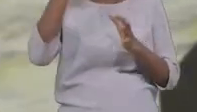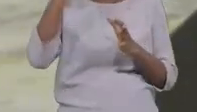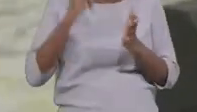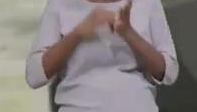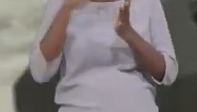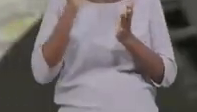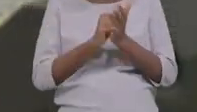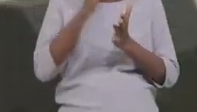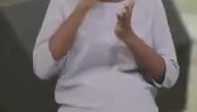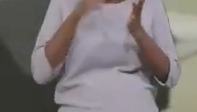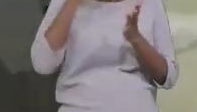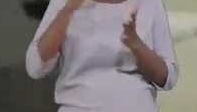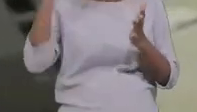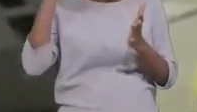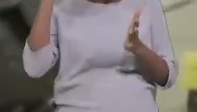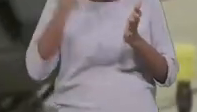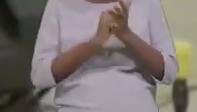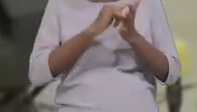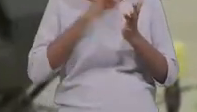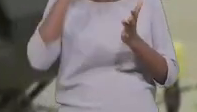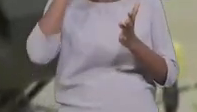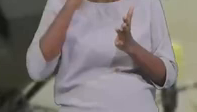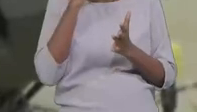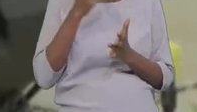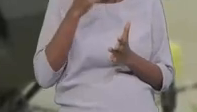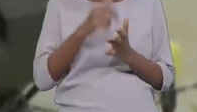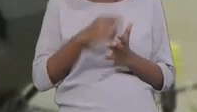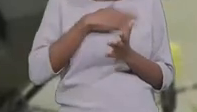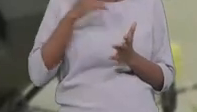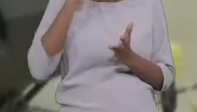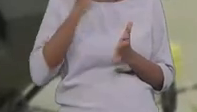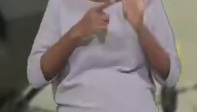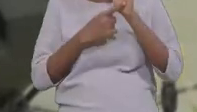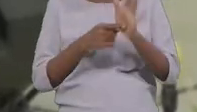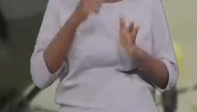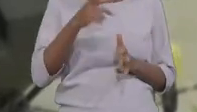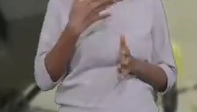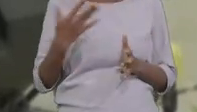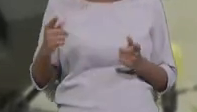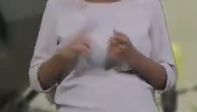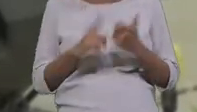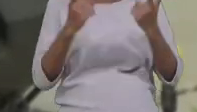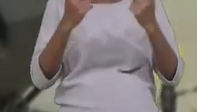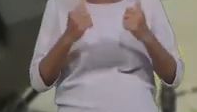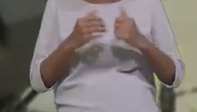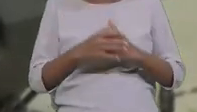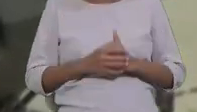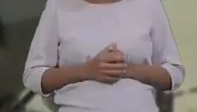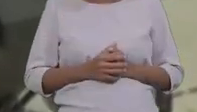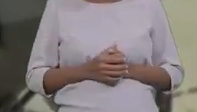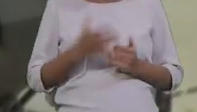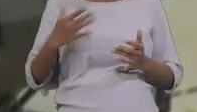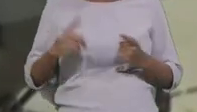Dieu? Et dit, ce qu'il entend, il dira, et il vous annoncera les choses à